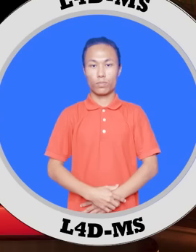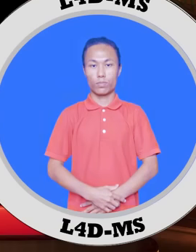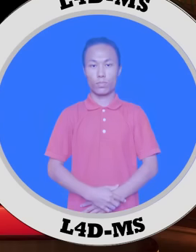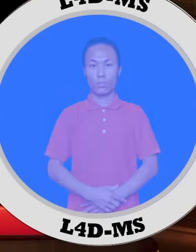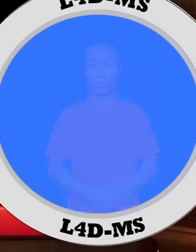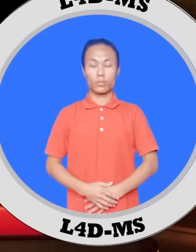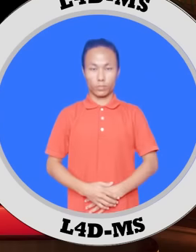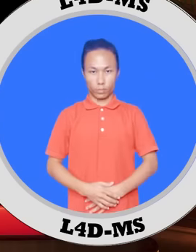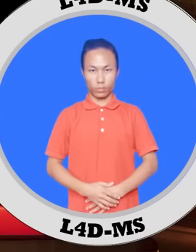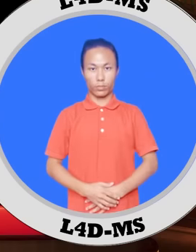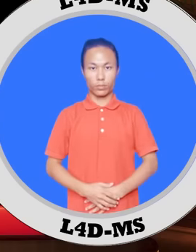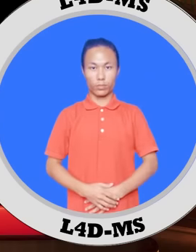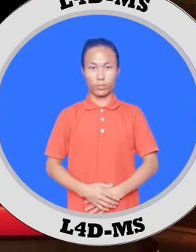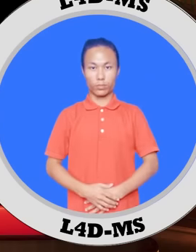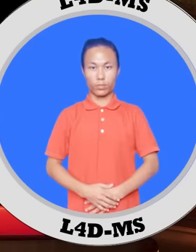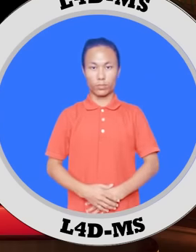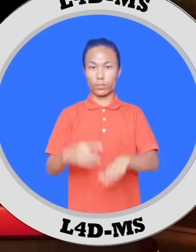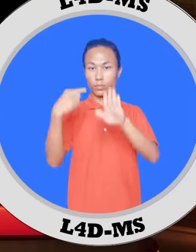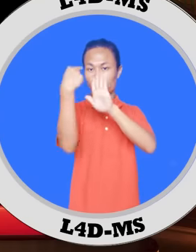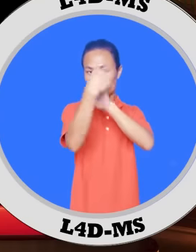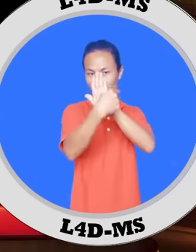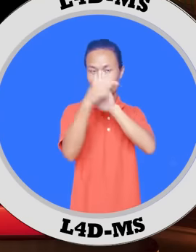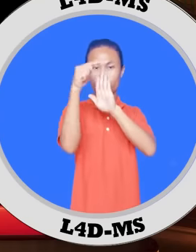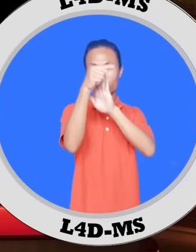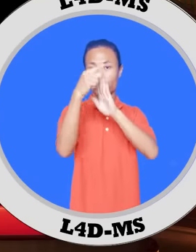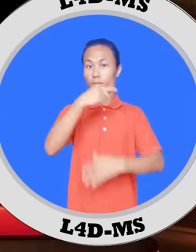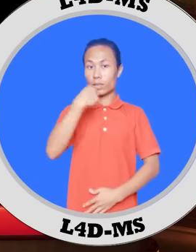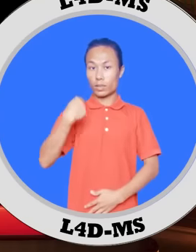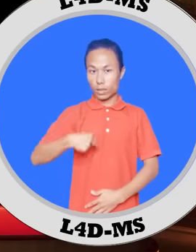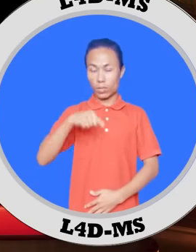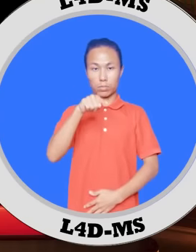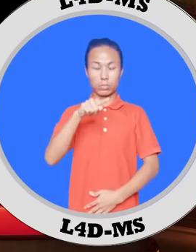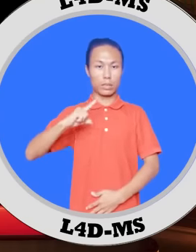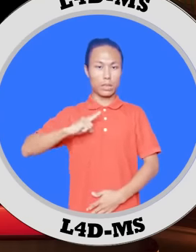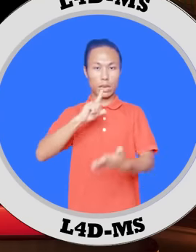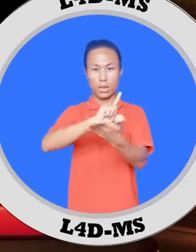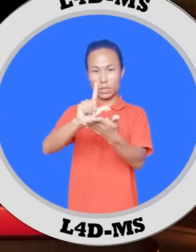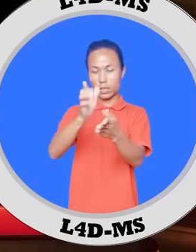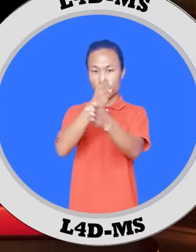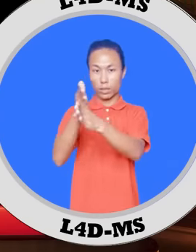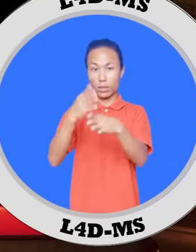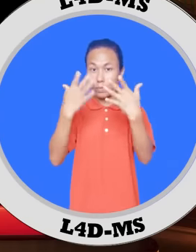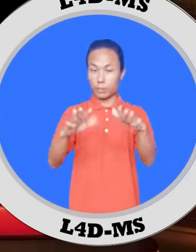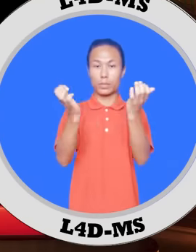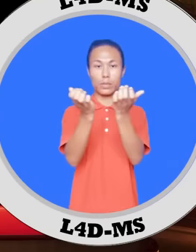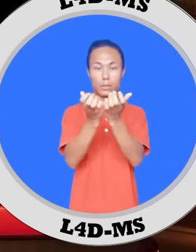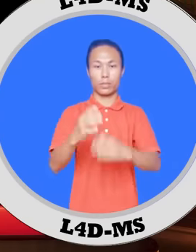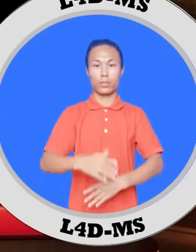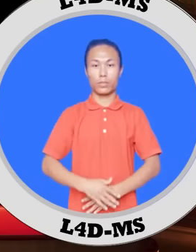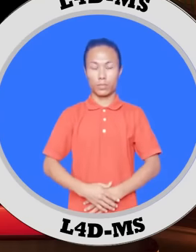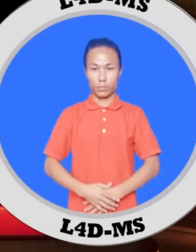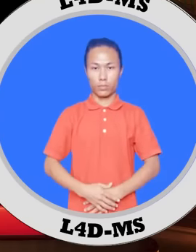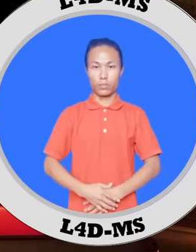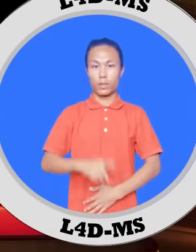လို့သိရပါရယ်။တရုတ်ဘက်မှာစီးရဲလေးချင်းမှုပြီးဆုံးတော့မှာဖြစ်ပြီးတောင်အမျိုးသားလွတ်မြောက်ရေးတပ်မတော်ကတိုက်ပွဲများကိုချက်ချင်းရပ်တ